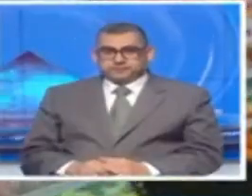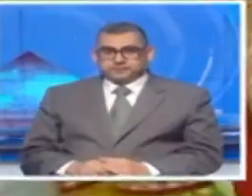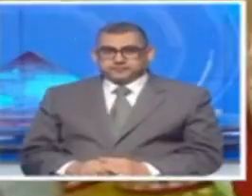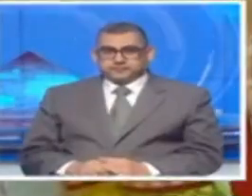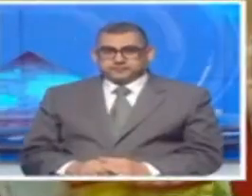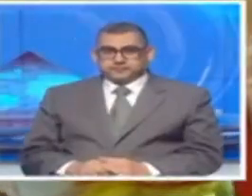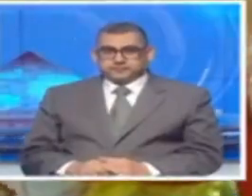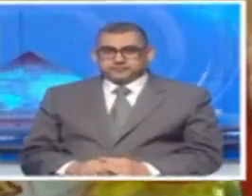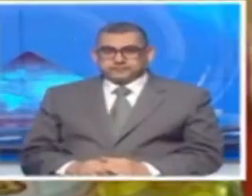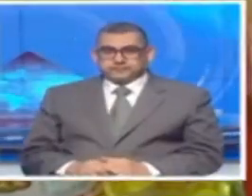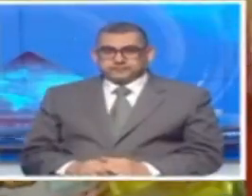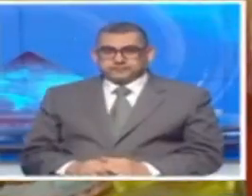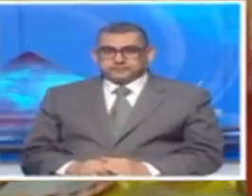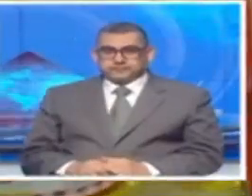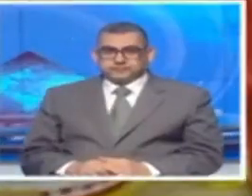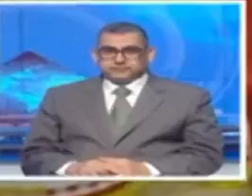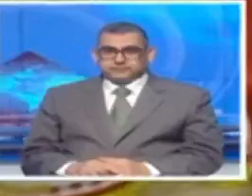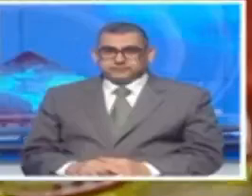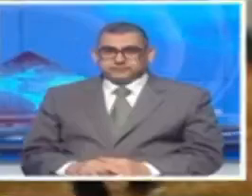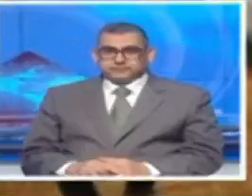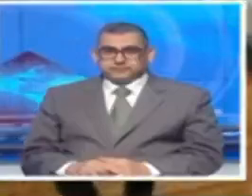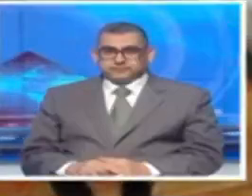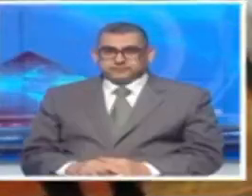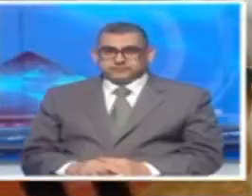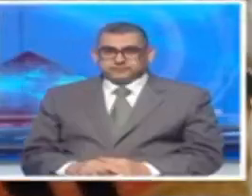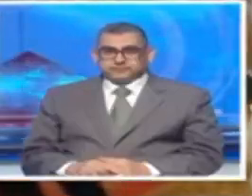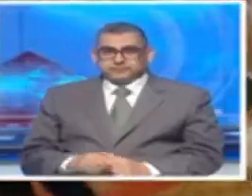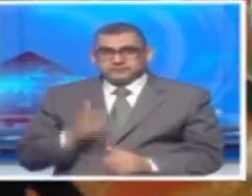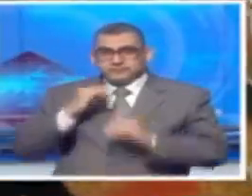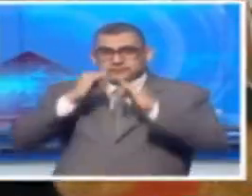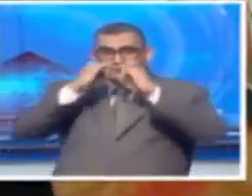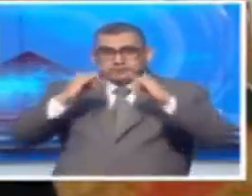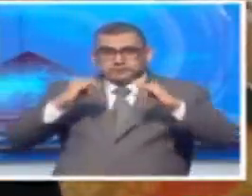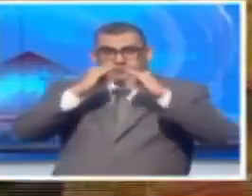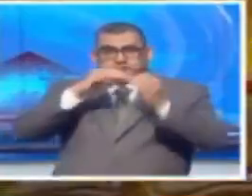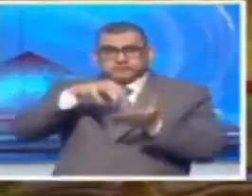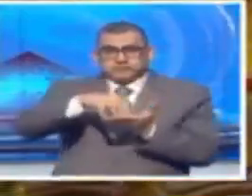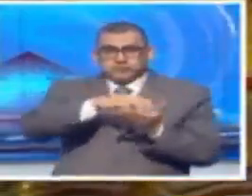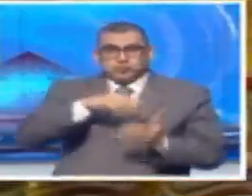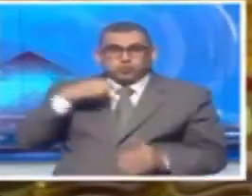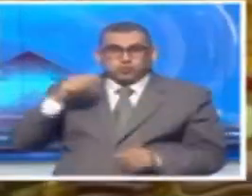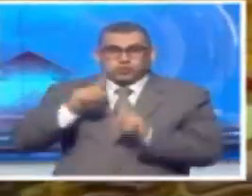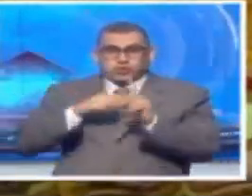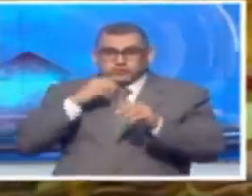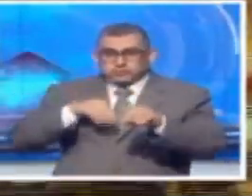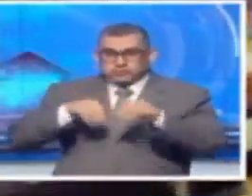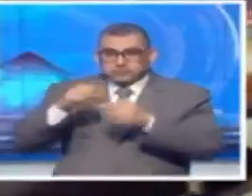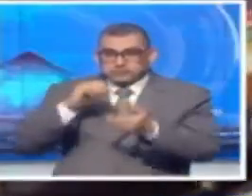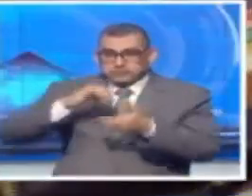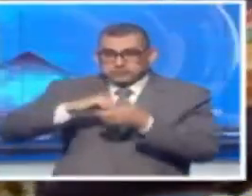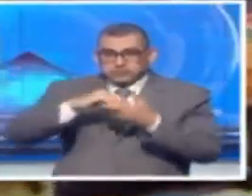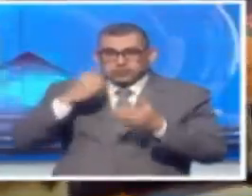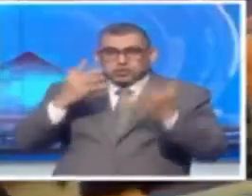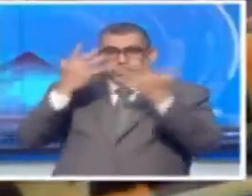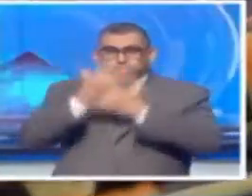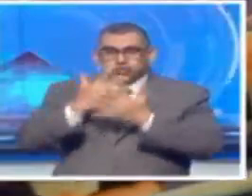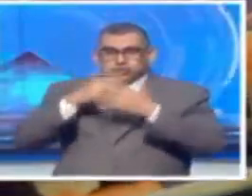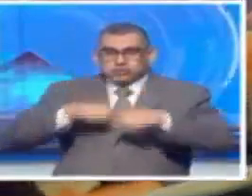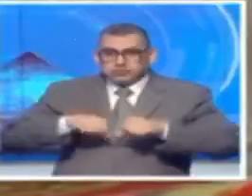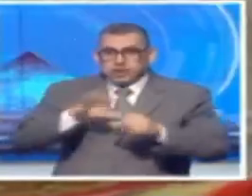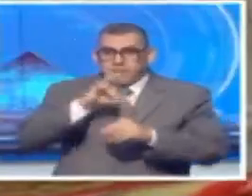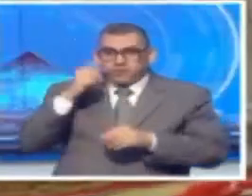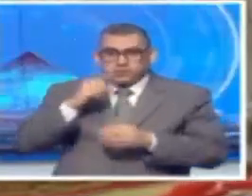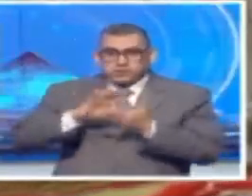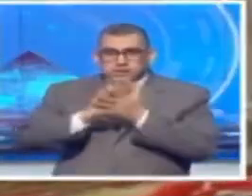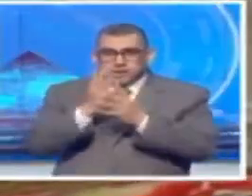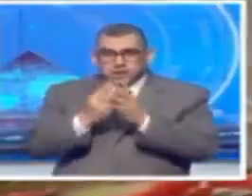بنلبي في وقت ما بتنادينا. شوادر ومنافذ أقامتها الوزارة بالتنسيق مع كبار التجار والموردين في المناطق الأكثر